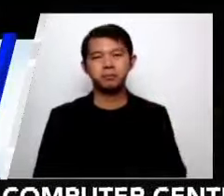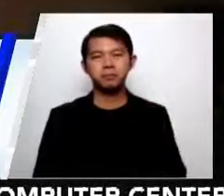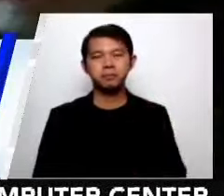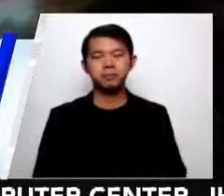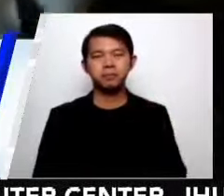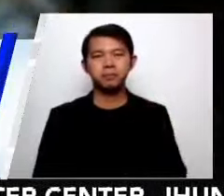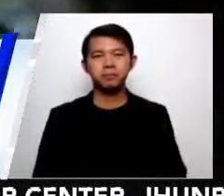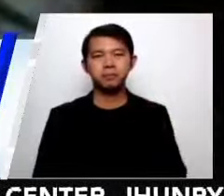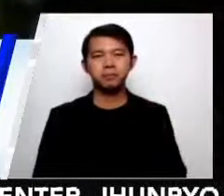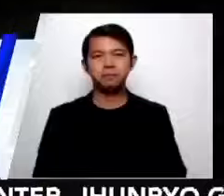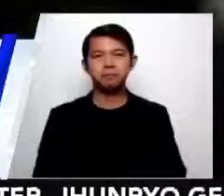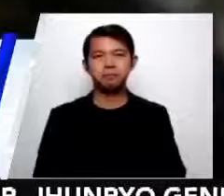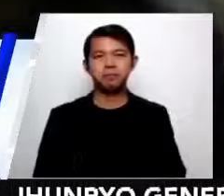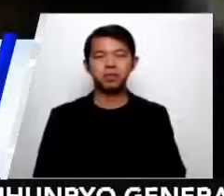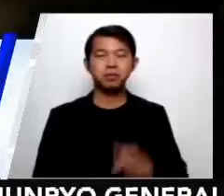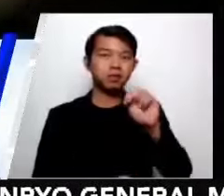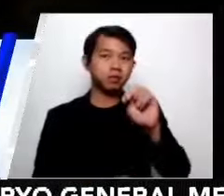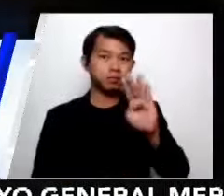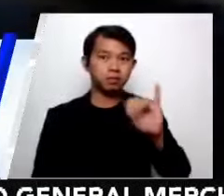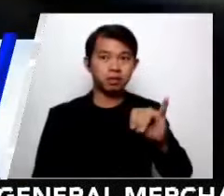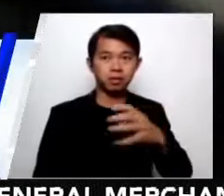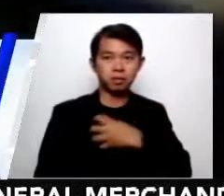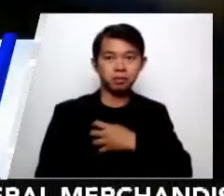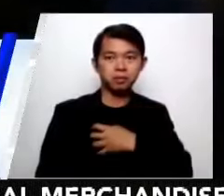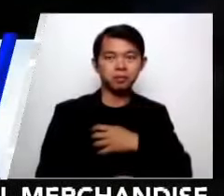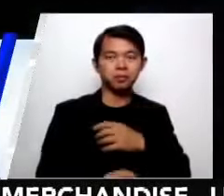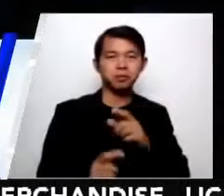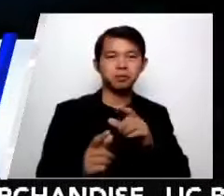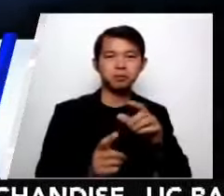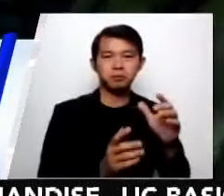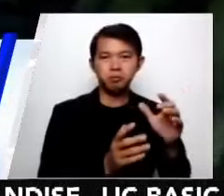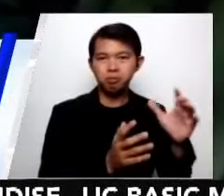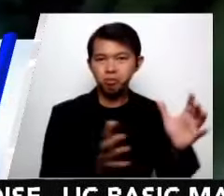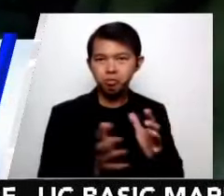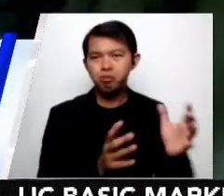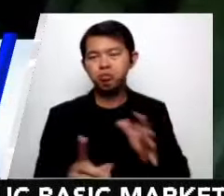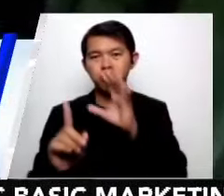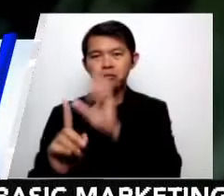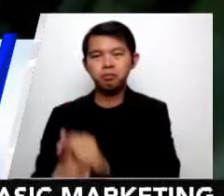Niraid ng NBI Human Trafficking Division ang isang bahay sa Baliwag, Bulacan.